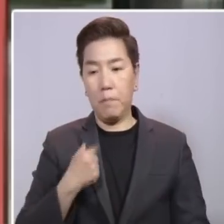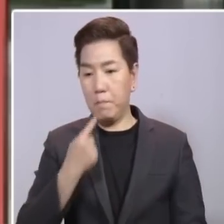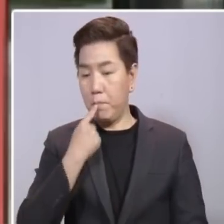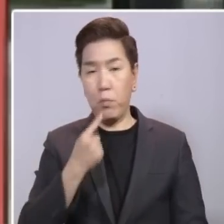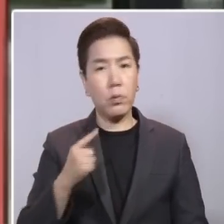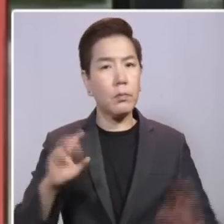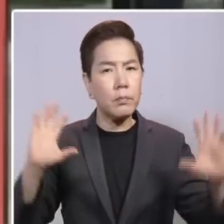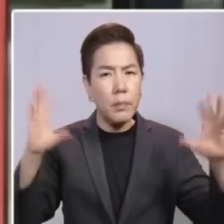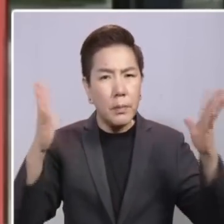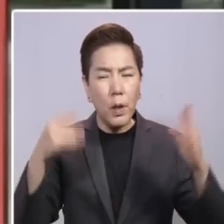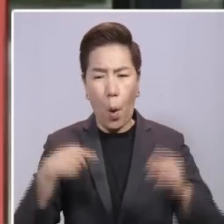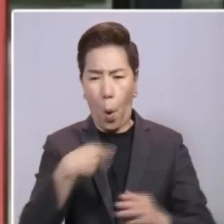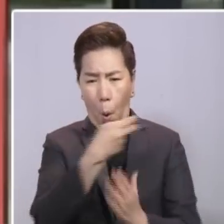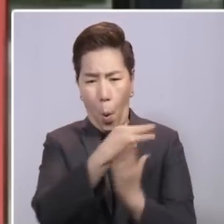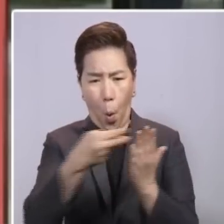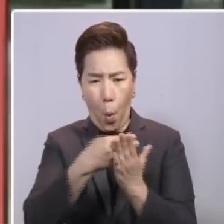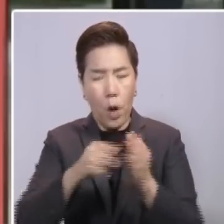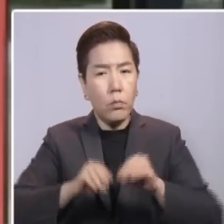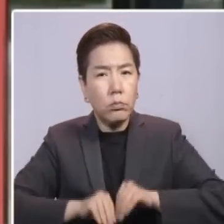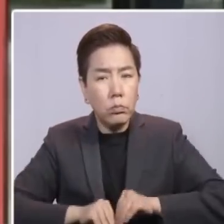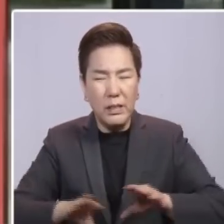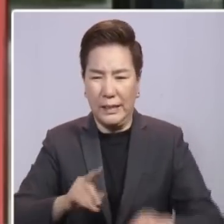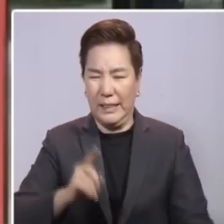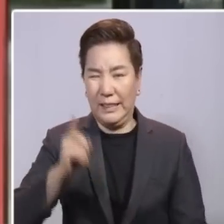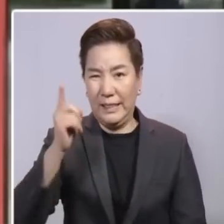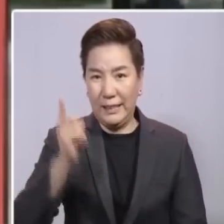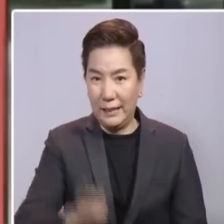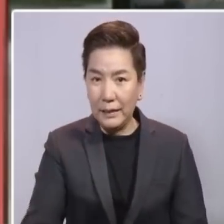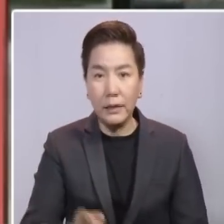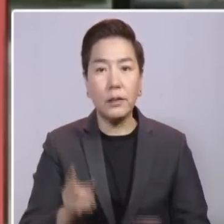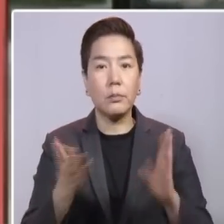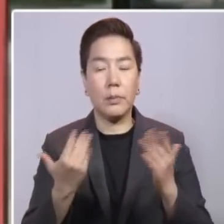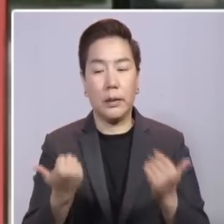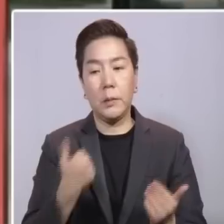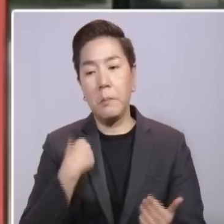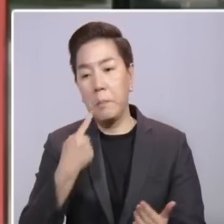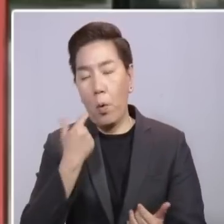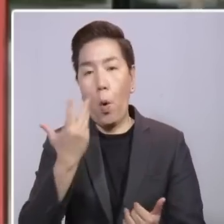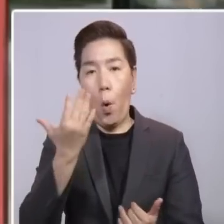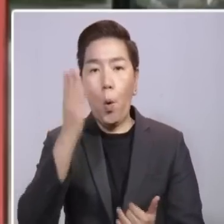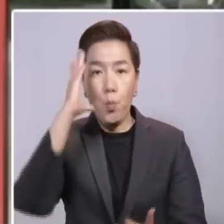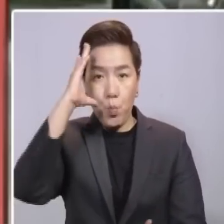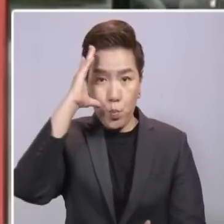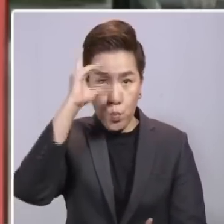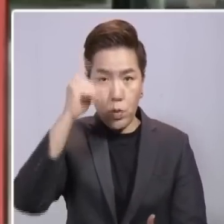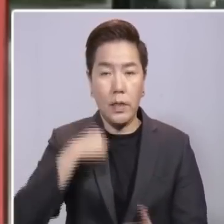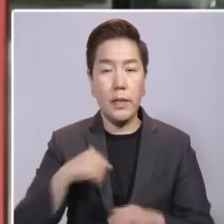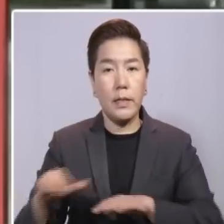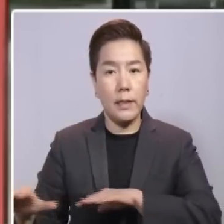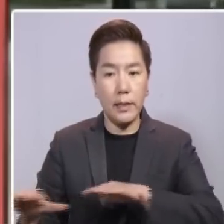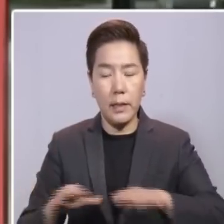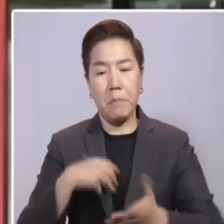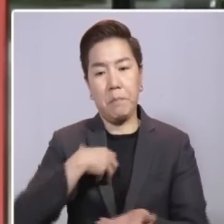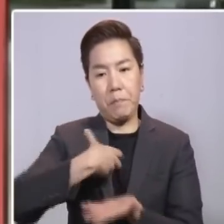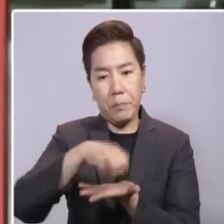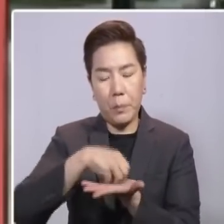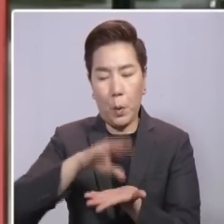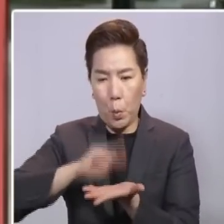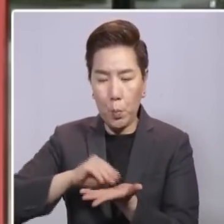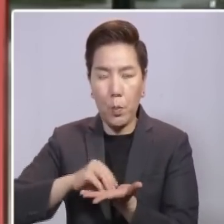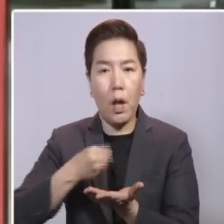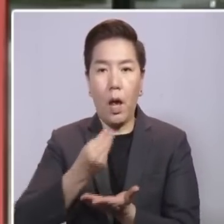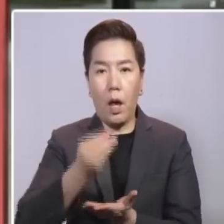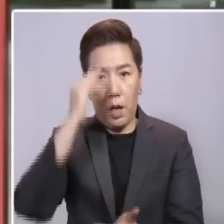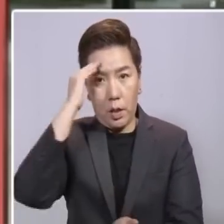คนี้ข้อความที่ออกไปทางสื่อนั้นไม่เป็นความจริงแล้วท่านบอกว่าเดี๋ยววันพรุ่งนี้นะครับจะเตรียมการมาให้ข้อมูลกับท